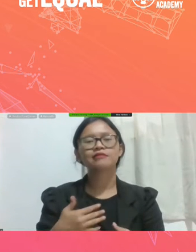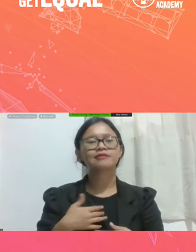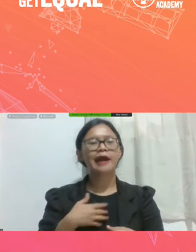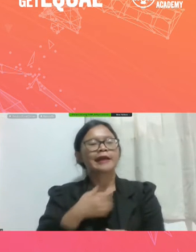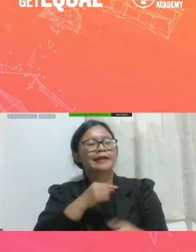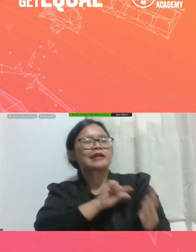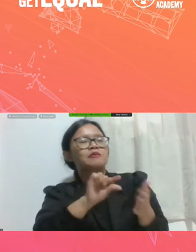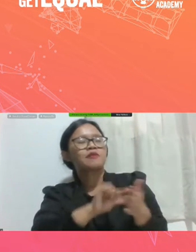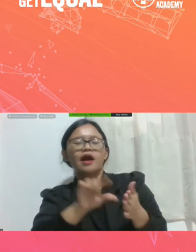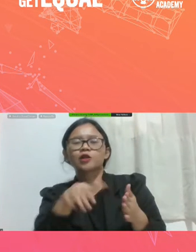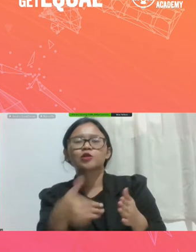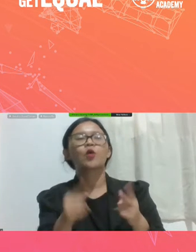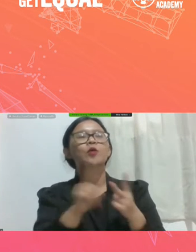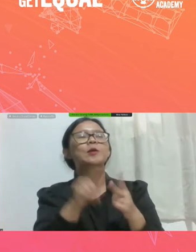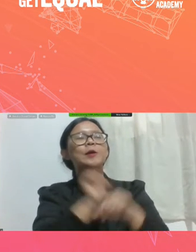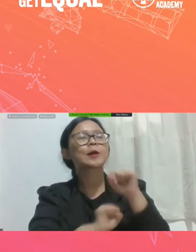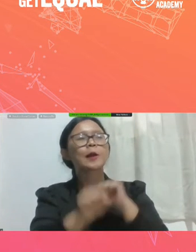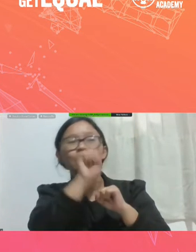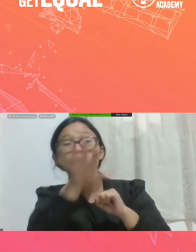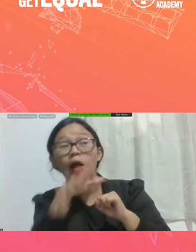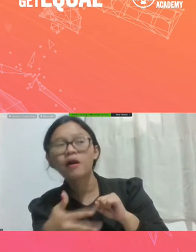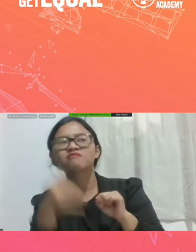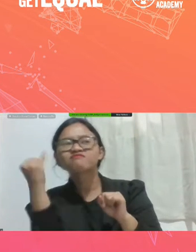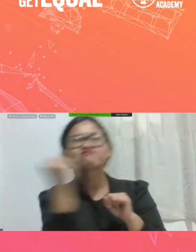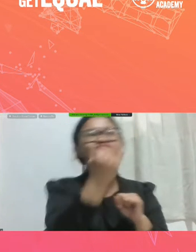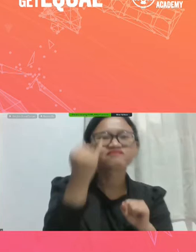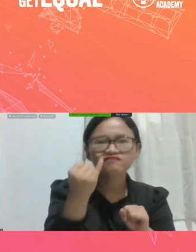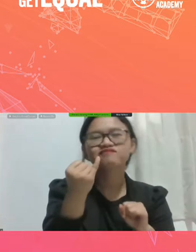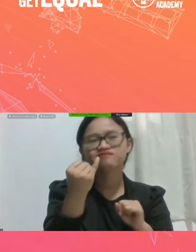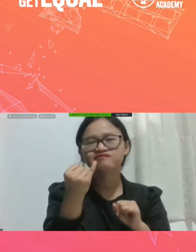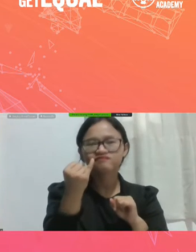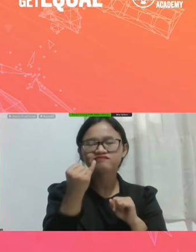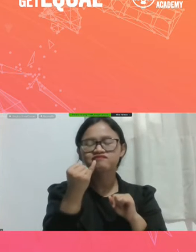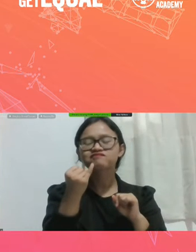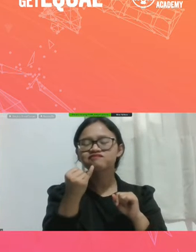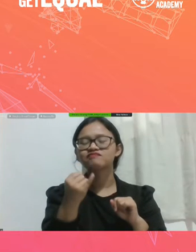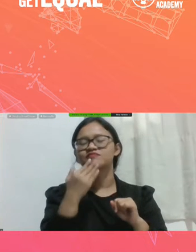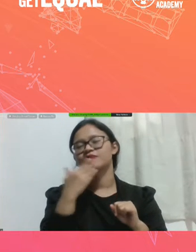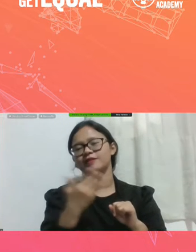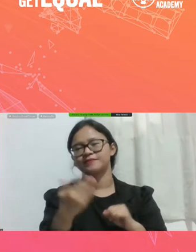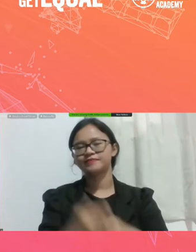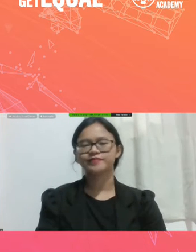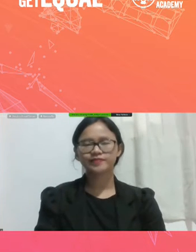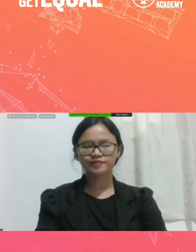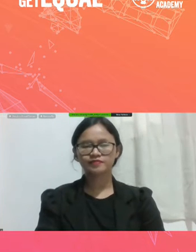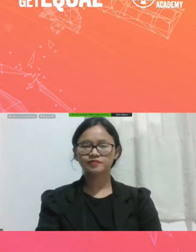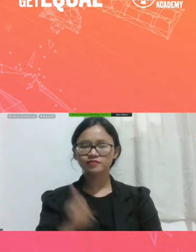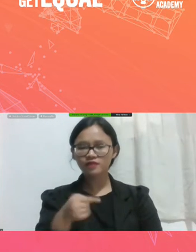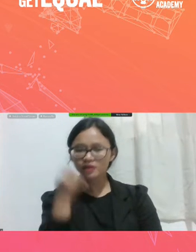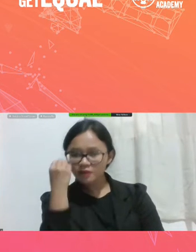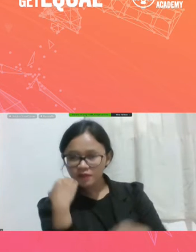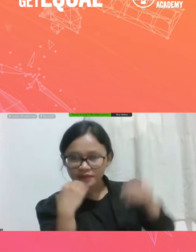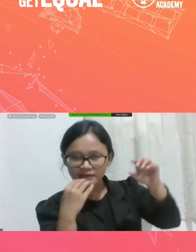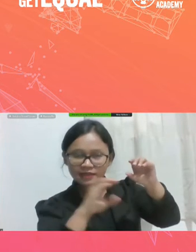atau kepada kontennya, dua hal ini. Jadi tidak hanya kepada konten, tapi identitas dia sebagai anak perempuan. Sini ada beberapa quote menarik dari